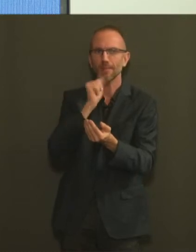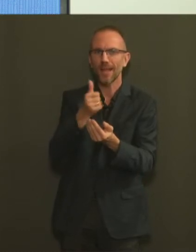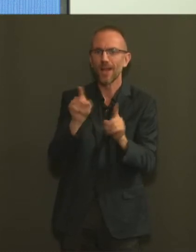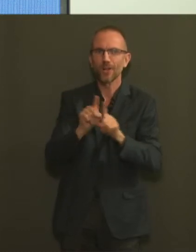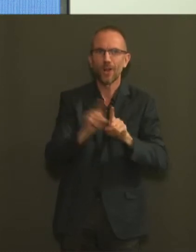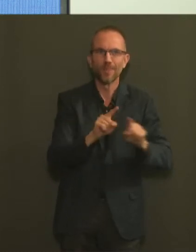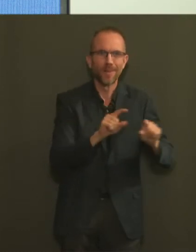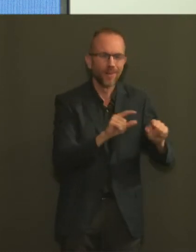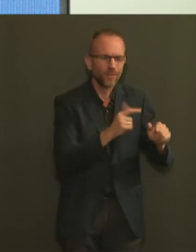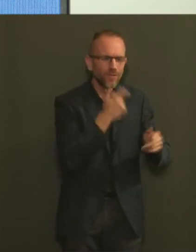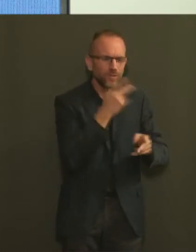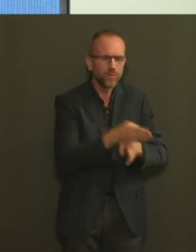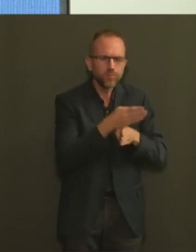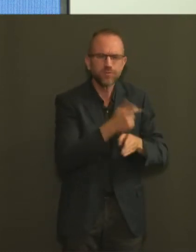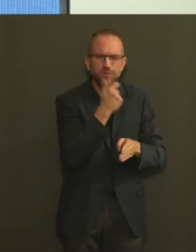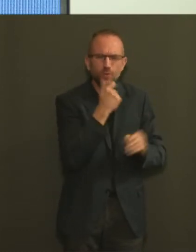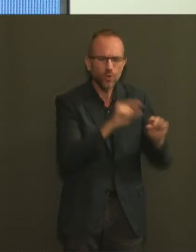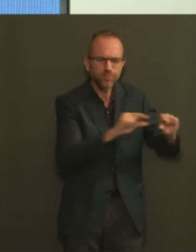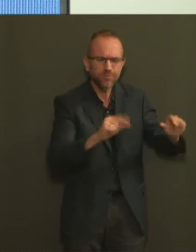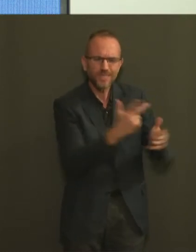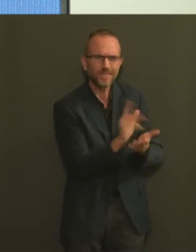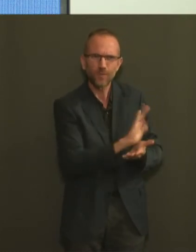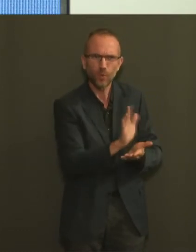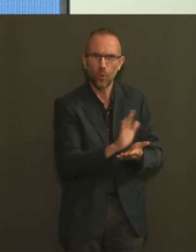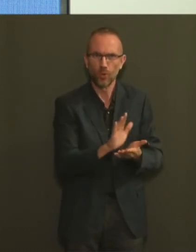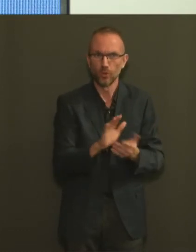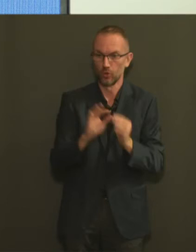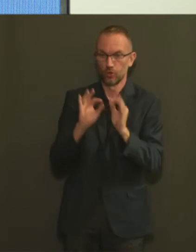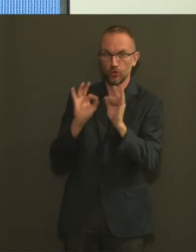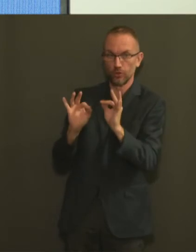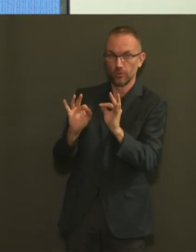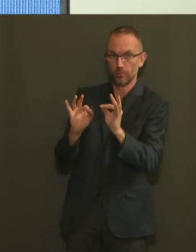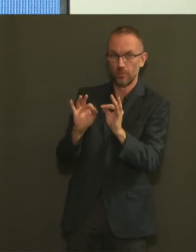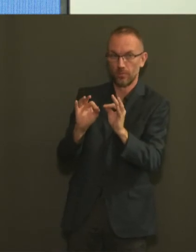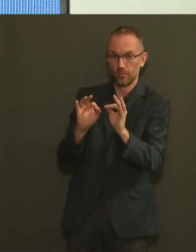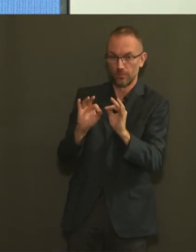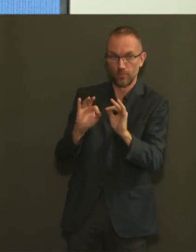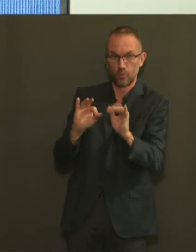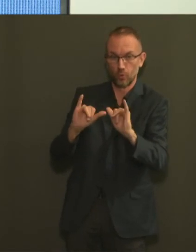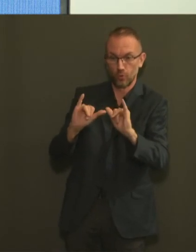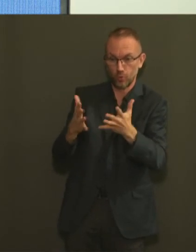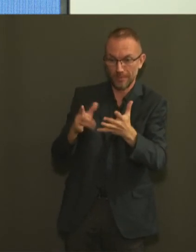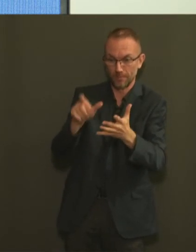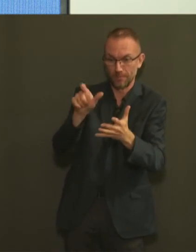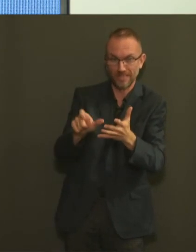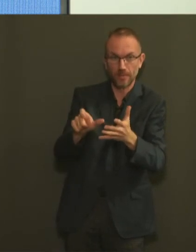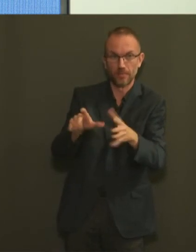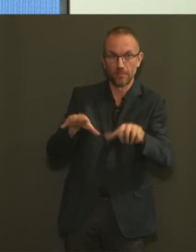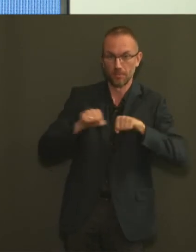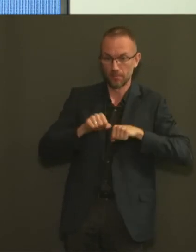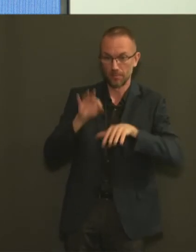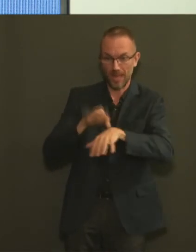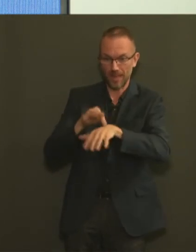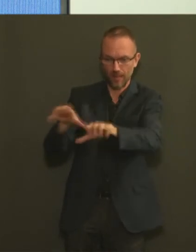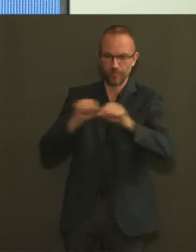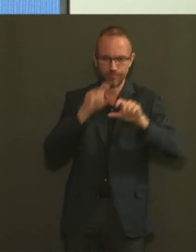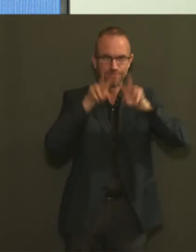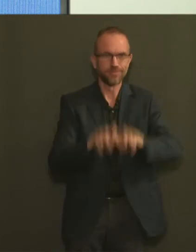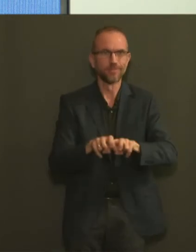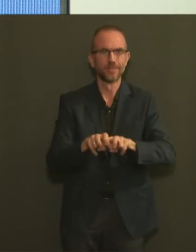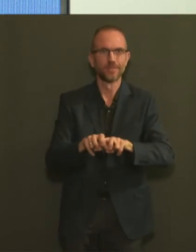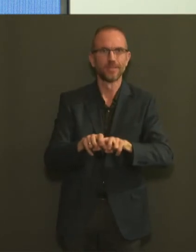leur détection et leur permet de tester ainsi 5 à 10% du total des souches qui sont identifiés